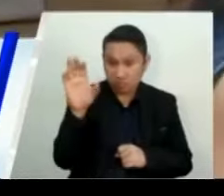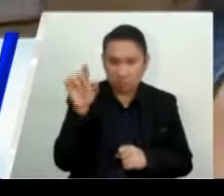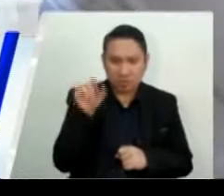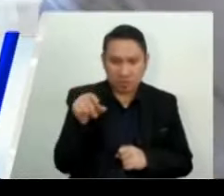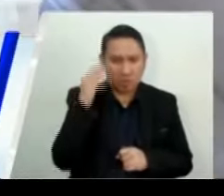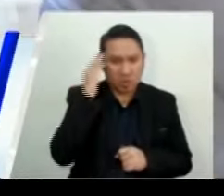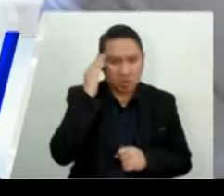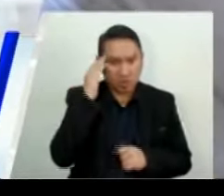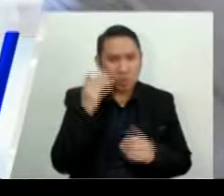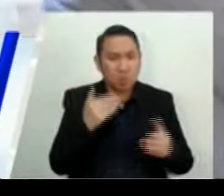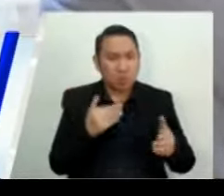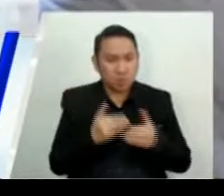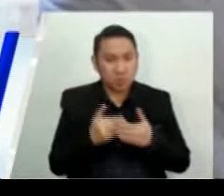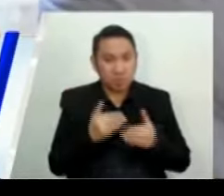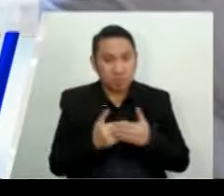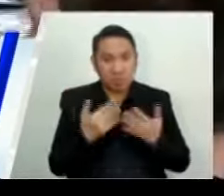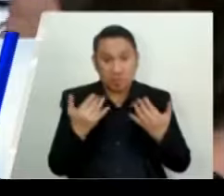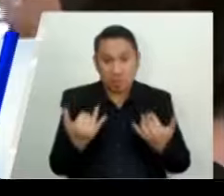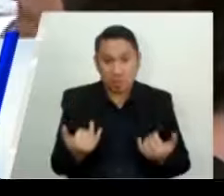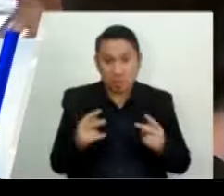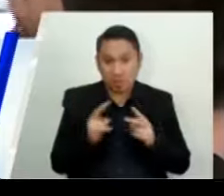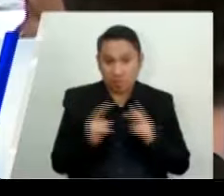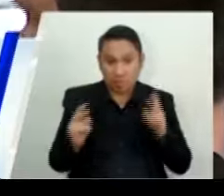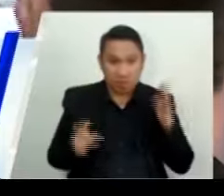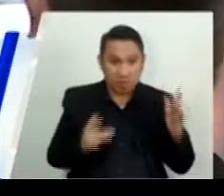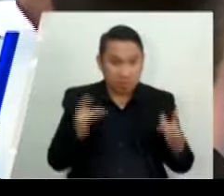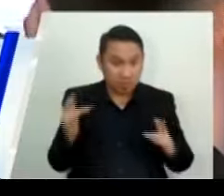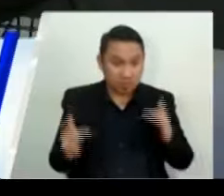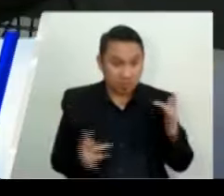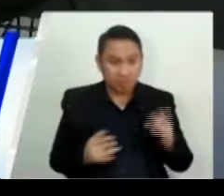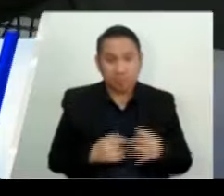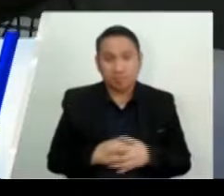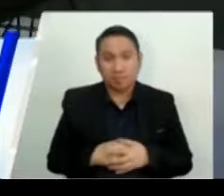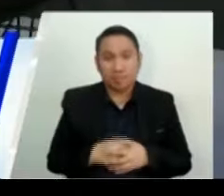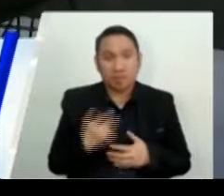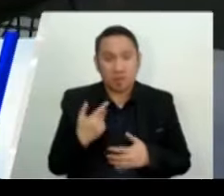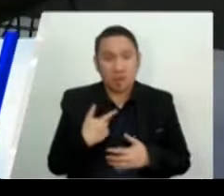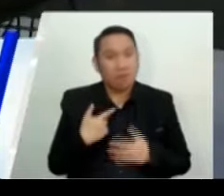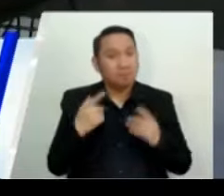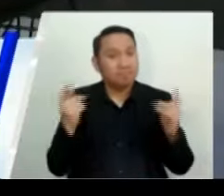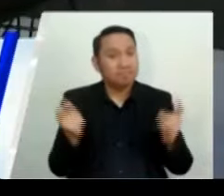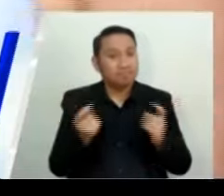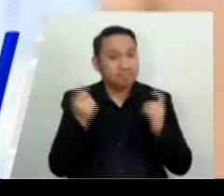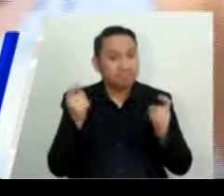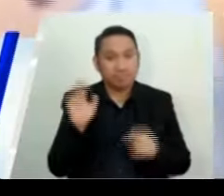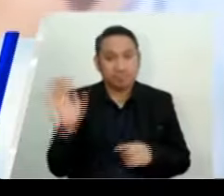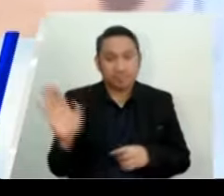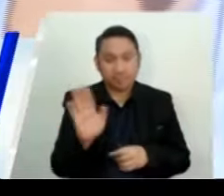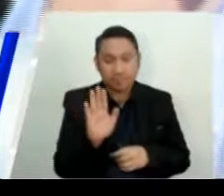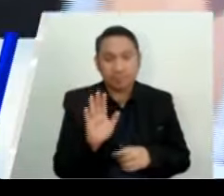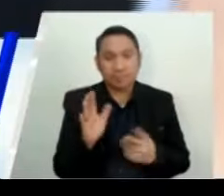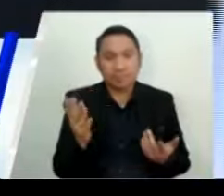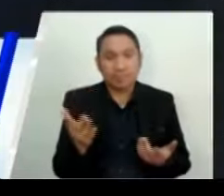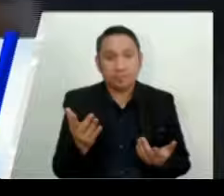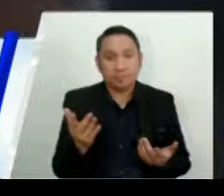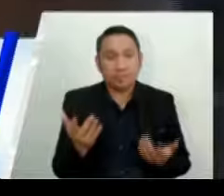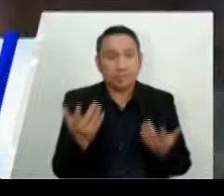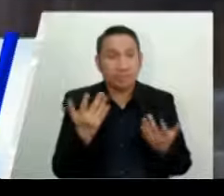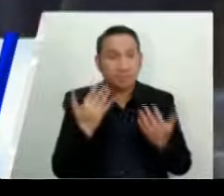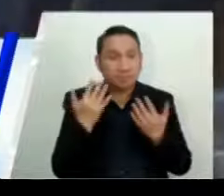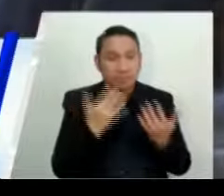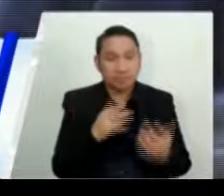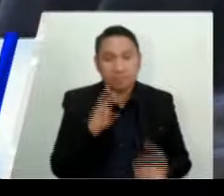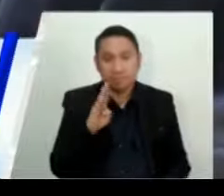Very excited na rin ang Sparkle Stars na mag-celebrate ng kanilang birthdays. Ang Bear Month